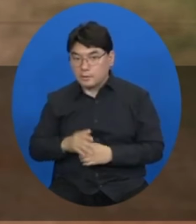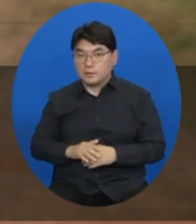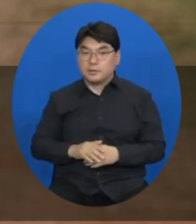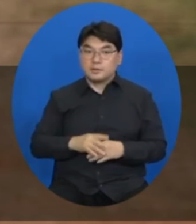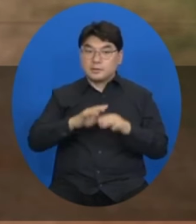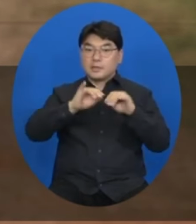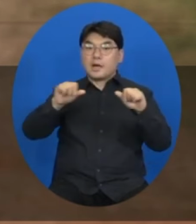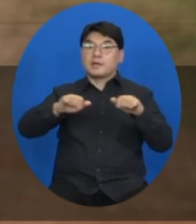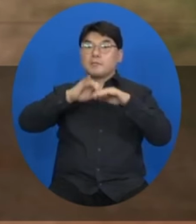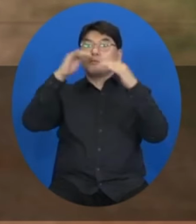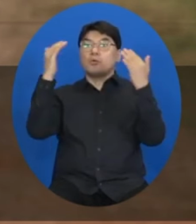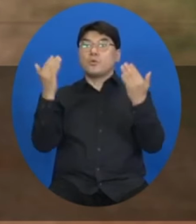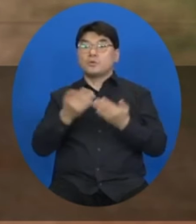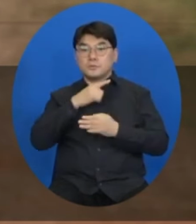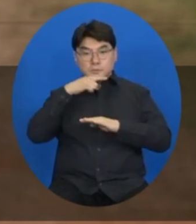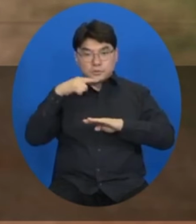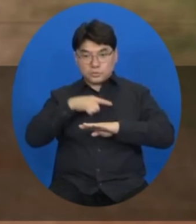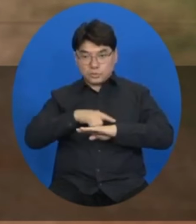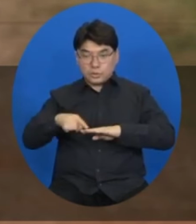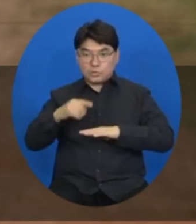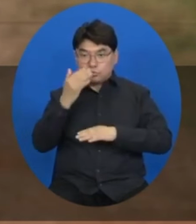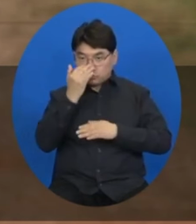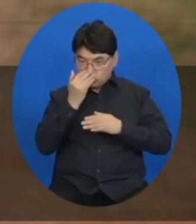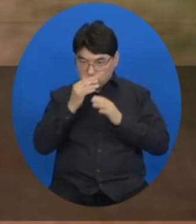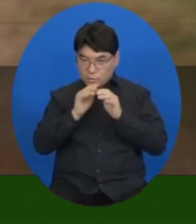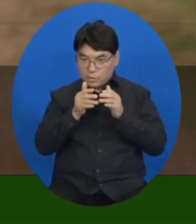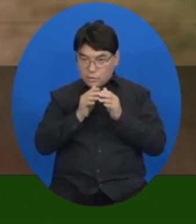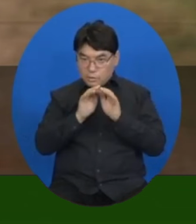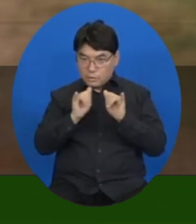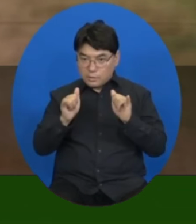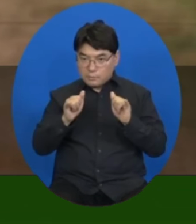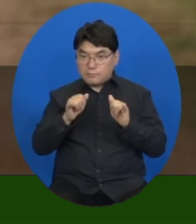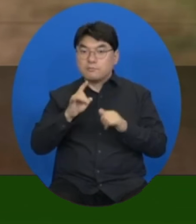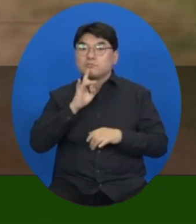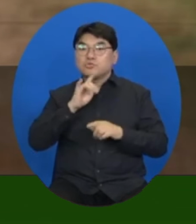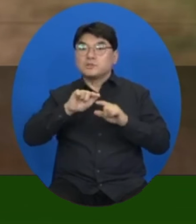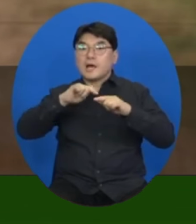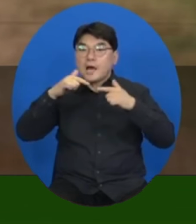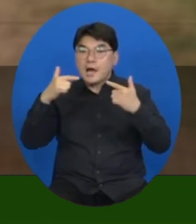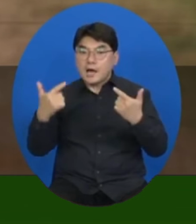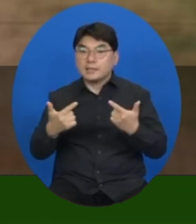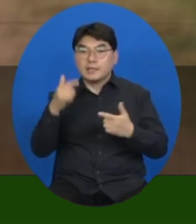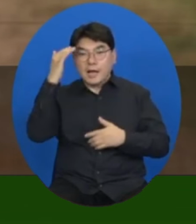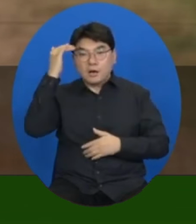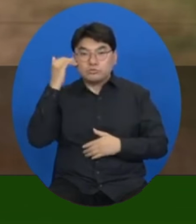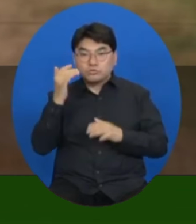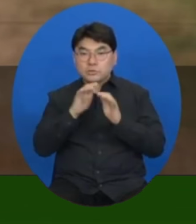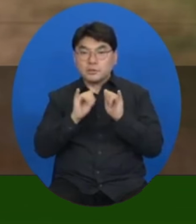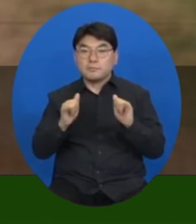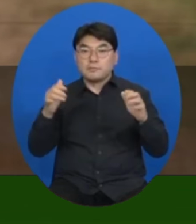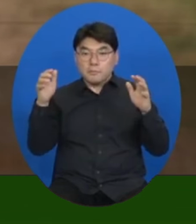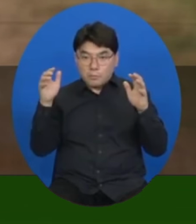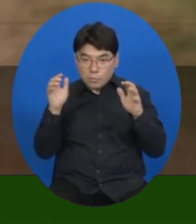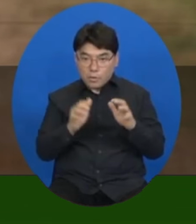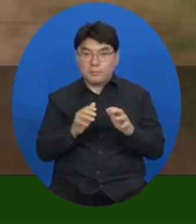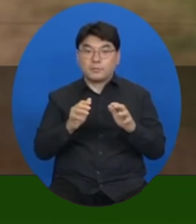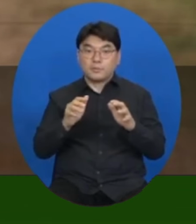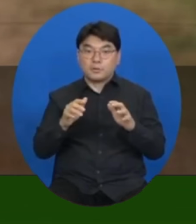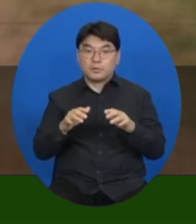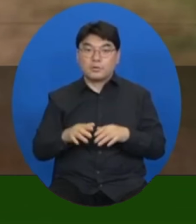모든 족속이 유대인만이 아니고요 우리 한국인을 포함한 모든 족속이 너의